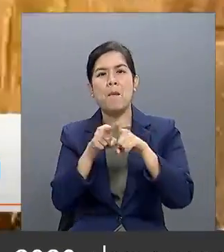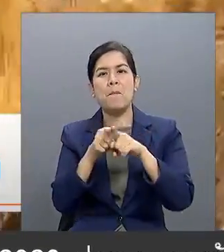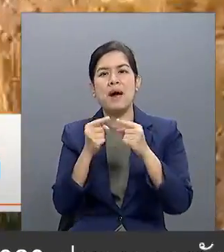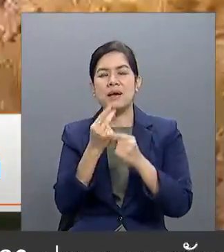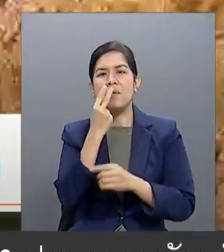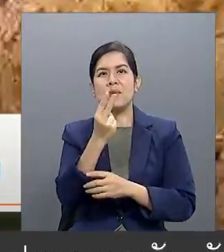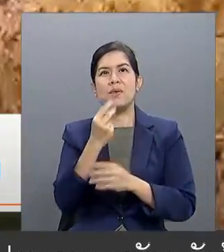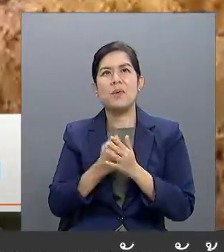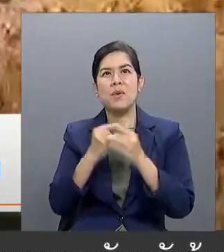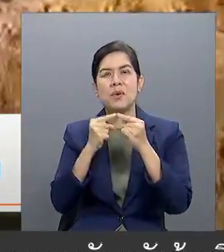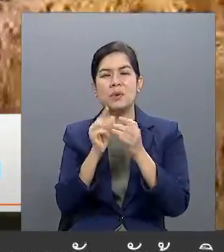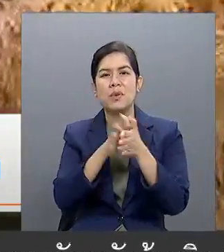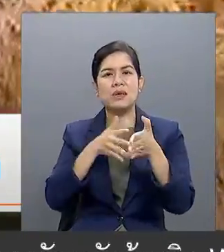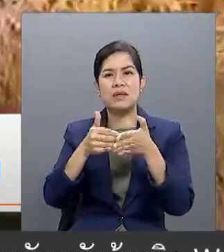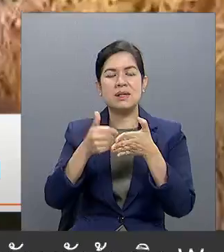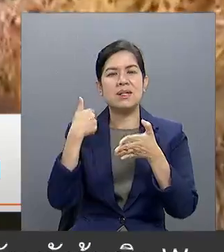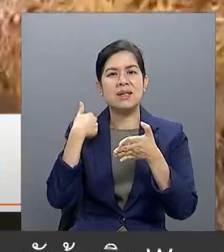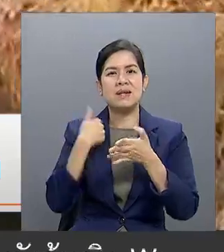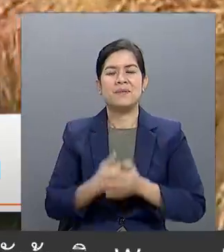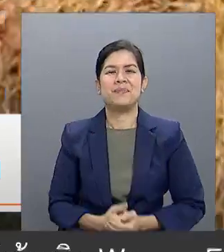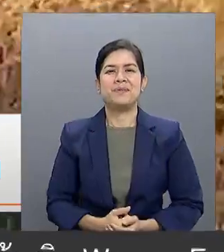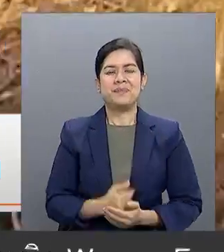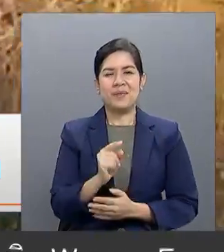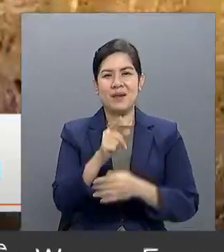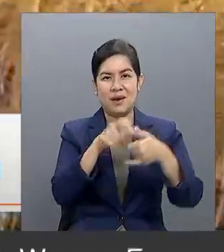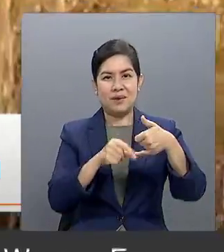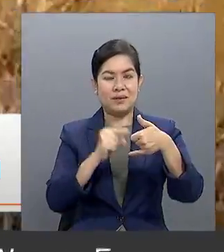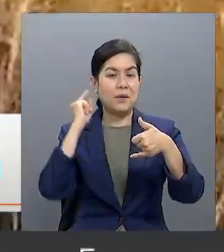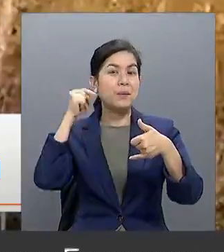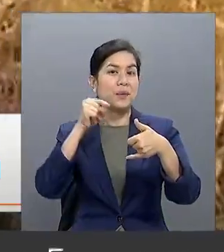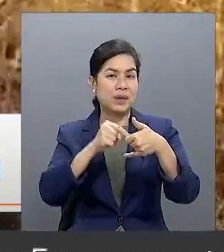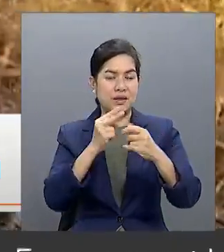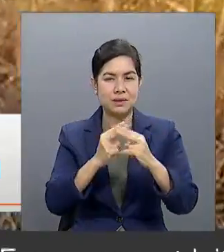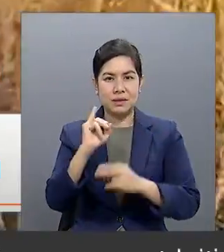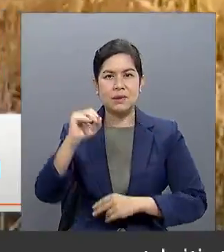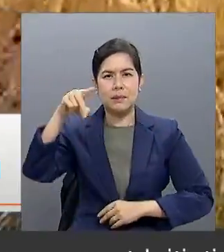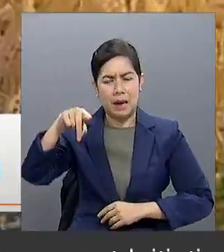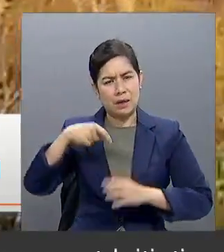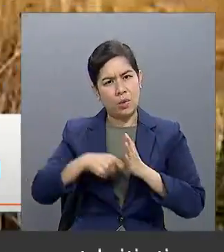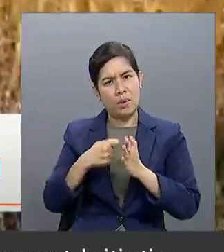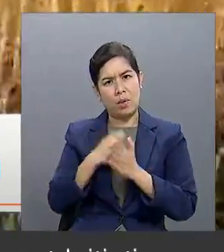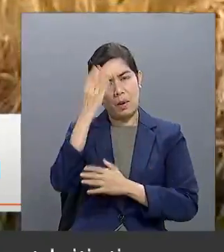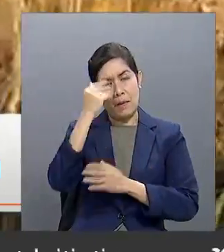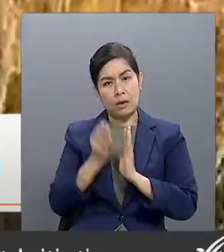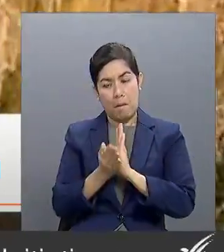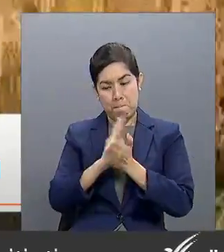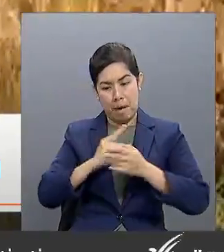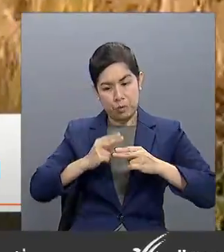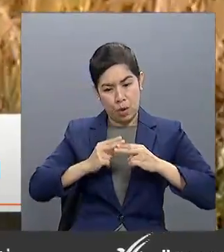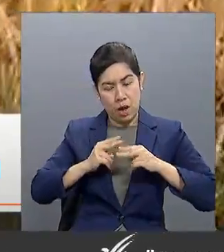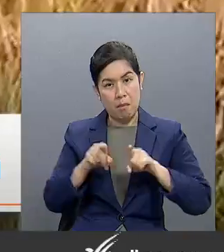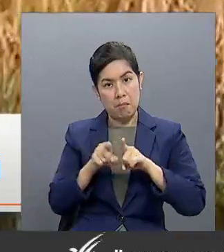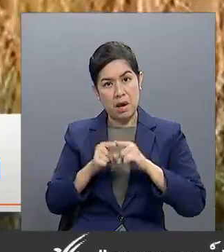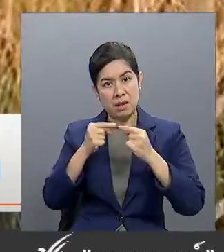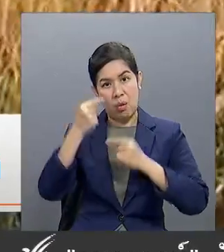นในพื้นที่อย่างที่เห็นกันแหละครับ ค่ะโดยเจ๊ไพหรือคุณรำไพนะคะบอกว่าสาเหตุที่ต้องแต่งกายเป็นเจ้าเงาะป่าเพราะว่าชื่นชอบการแต่งตัวเงาะป่าม